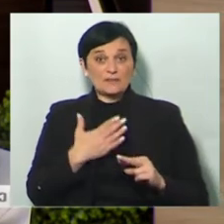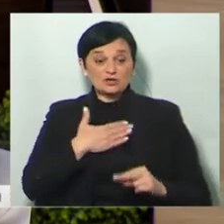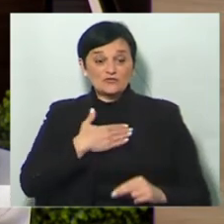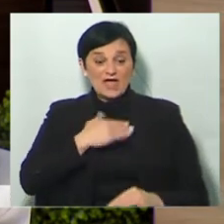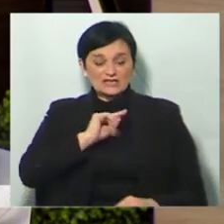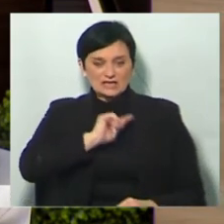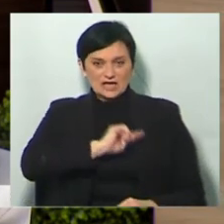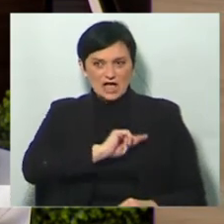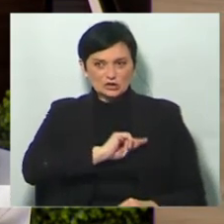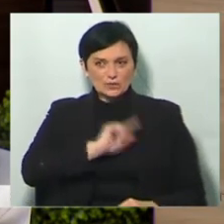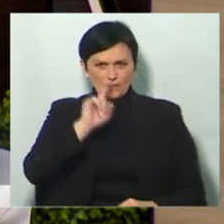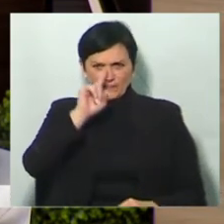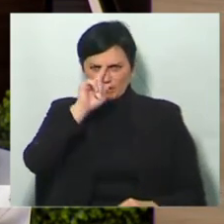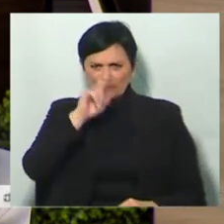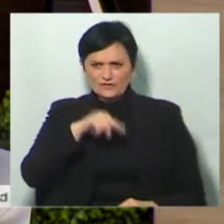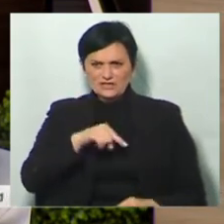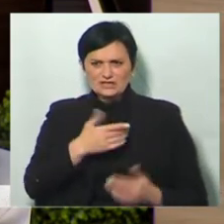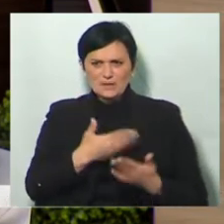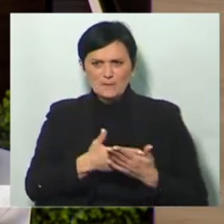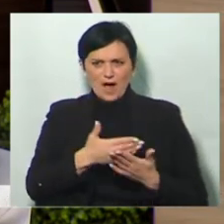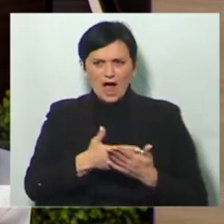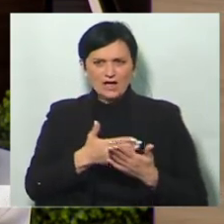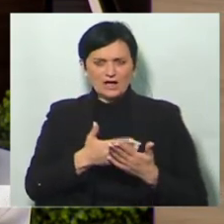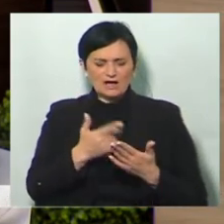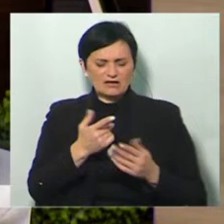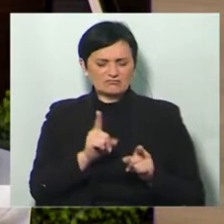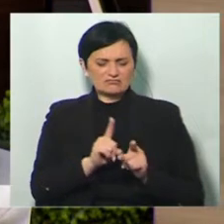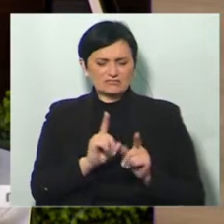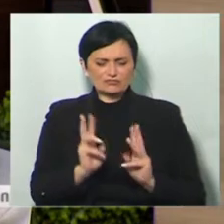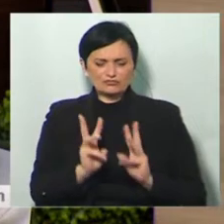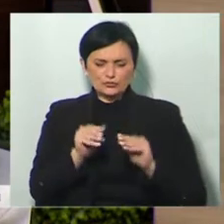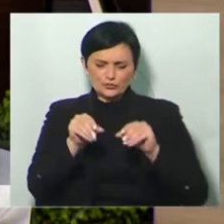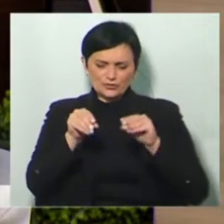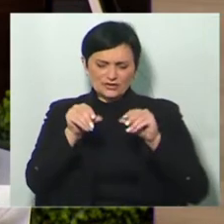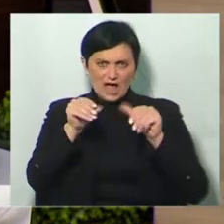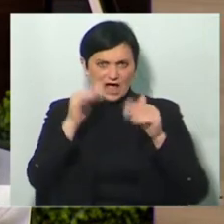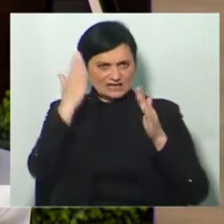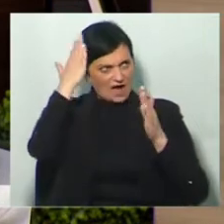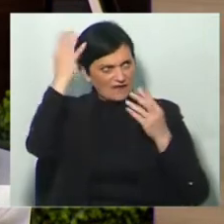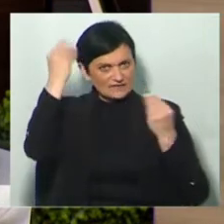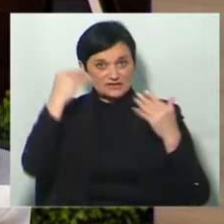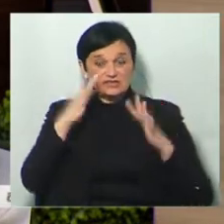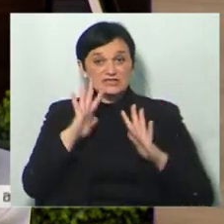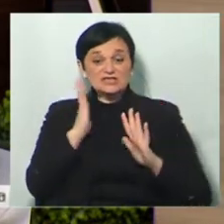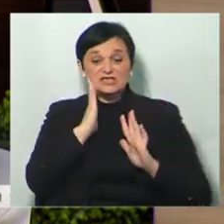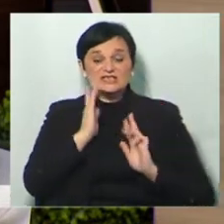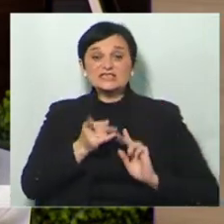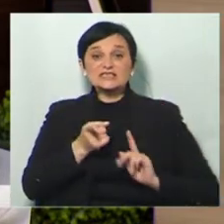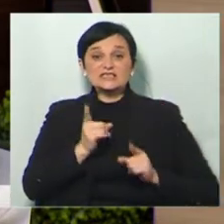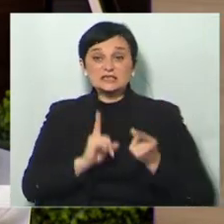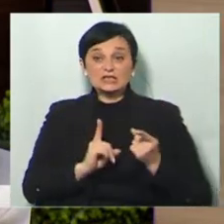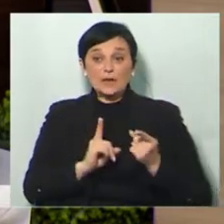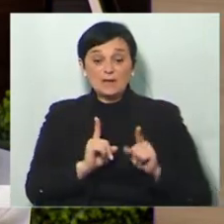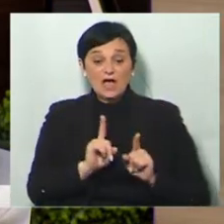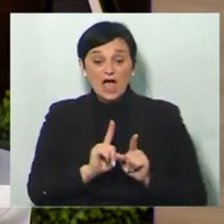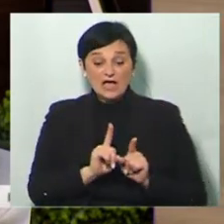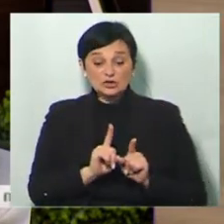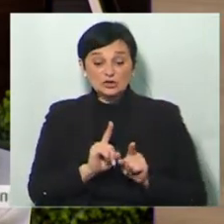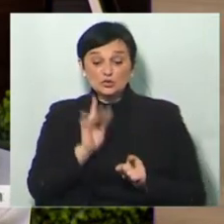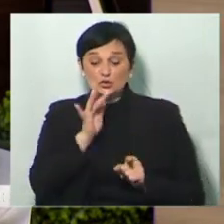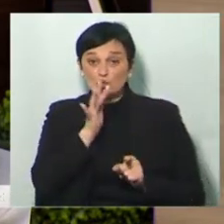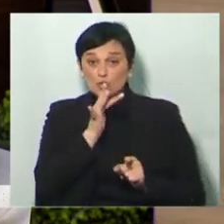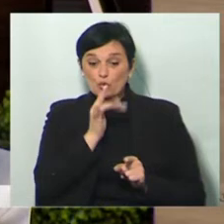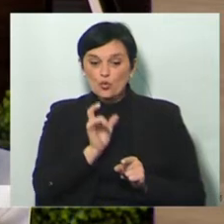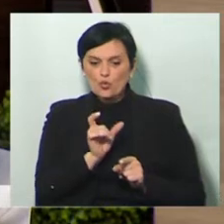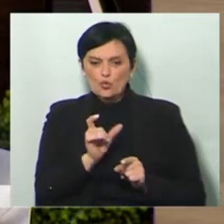hasia. Hovicites tavzenat trist agrada că dragați să magem sinam duleși. Ai acest moment,